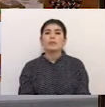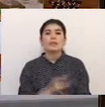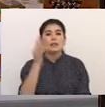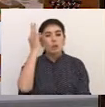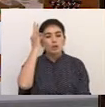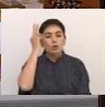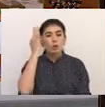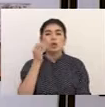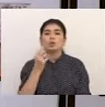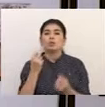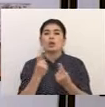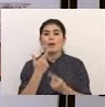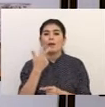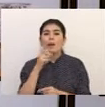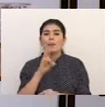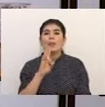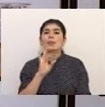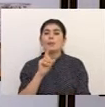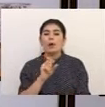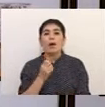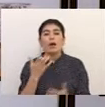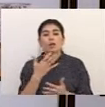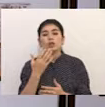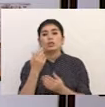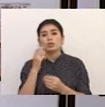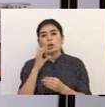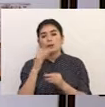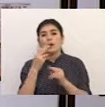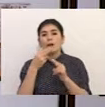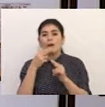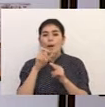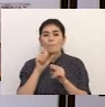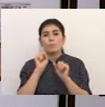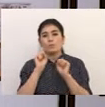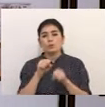Eslang, sodda gap nima? Qanday gaplar sodda gap bo'lardi?